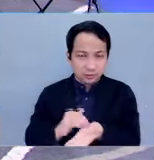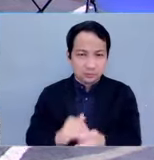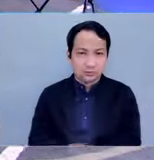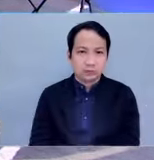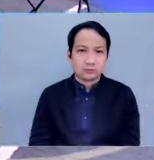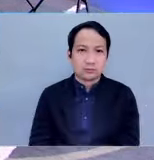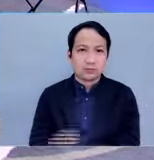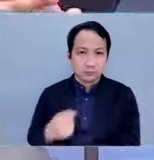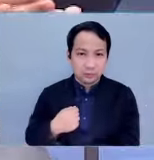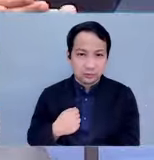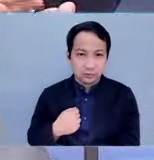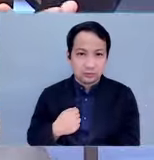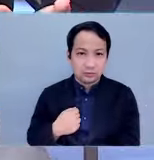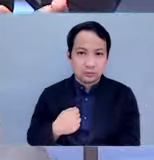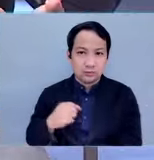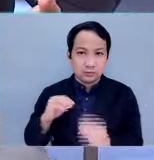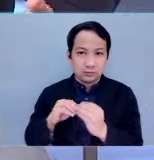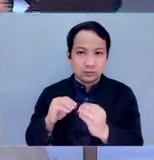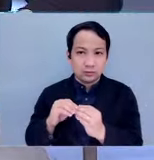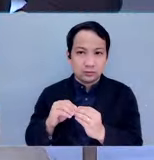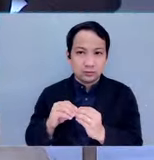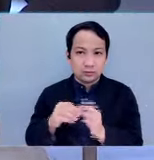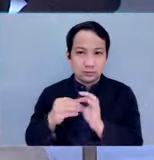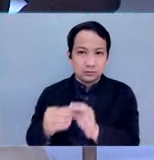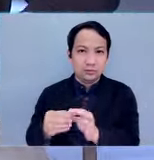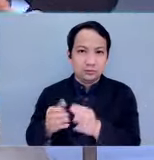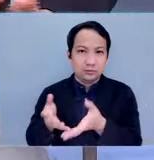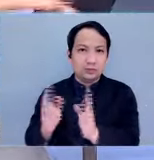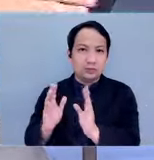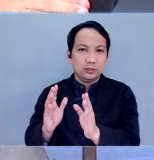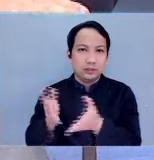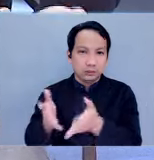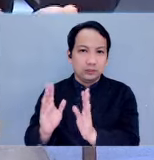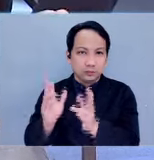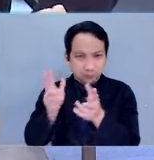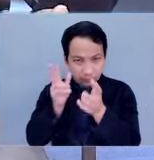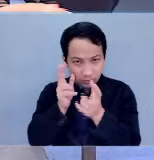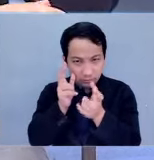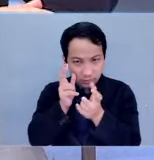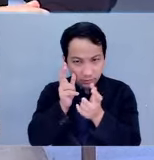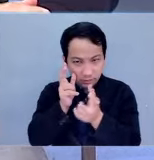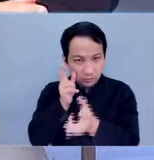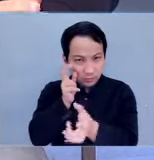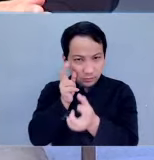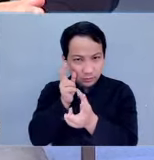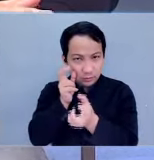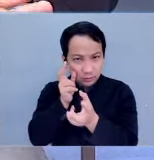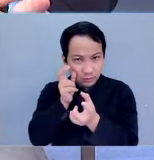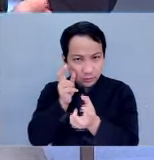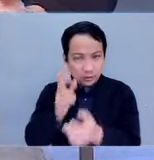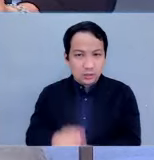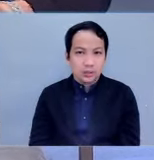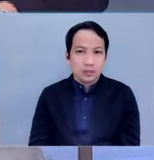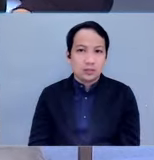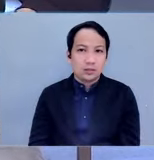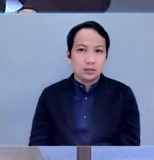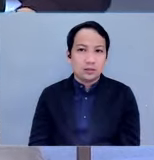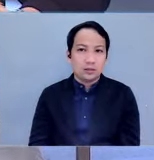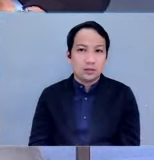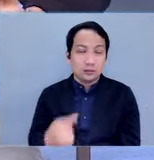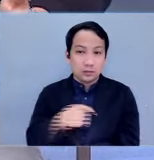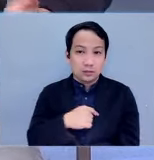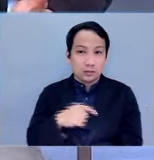muna, more of kinakailangan to lend an ear. Minsan kasi makinig. No? Kasi ito yung sinasabi nga din natin sa Mental Health Act